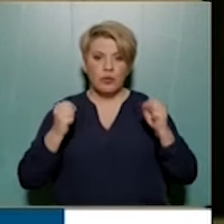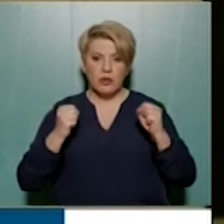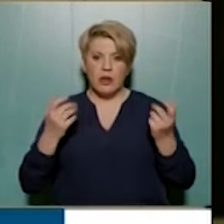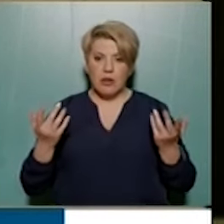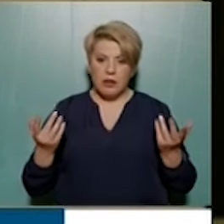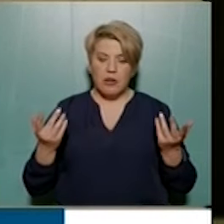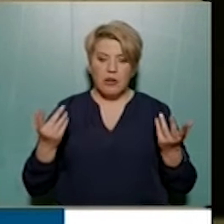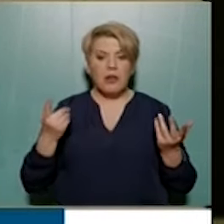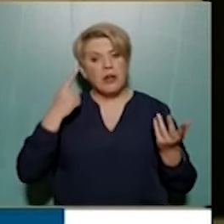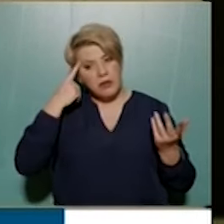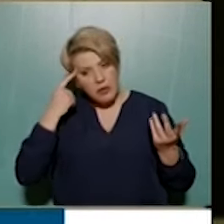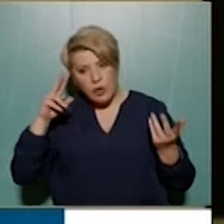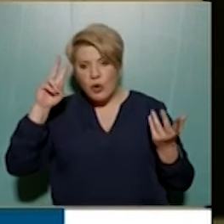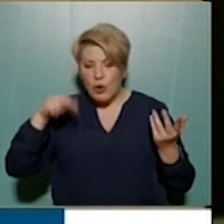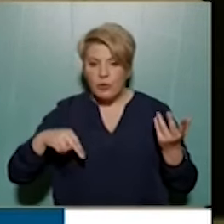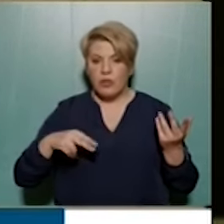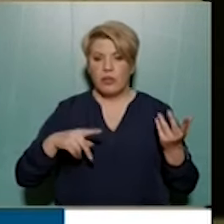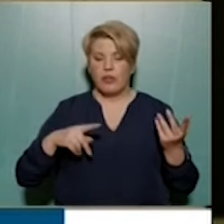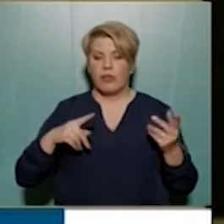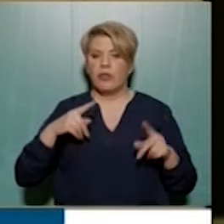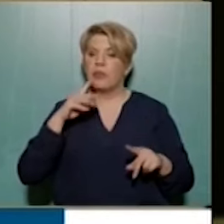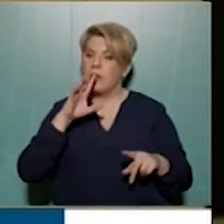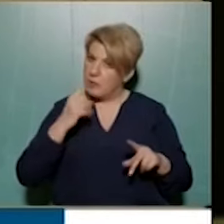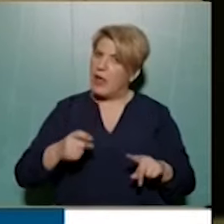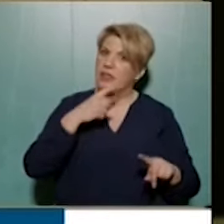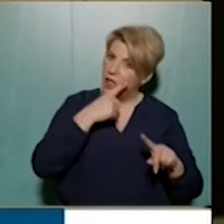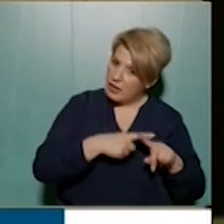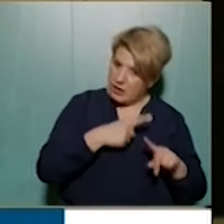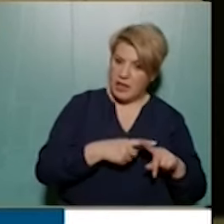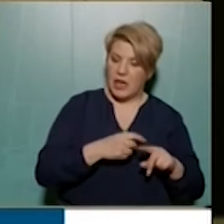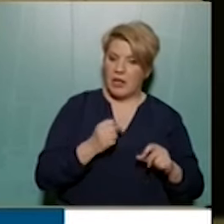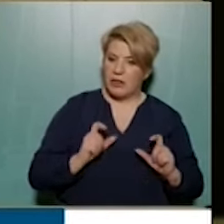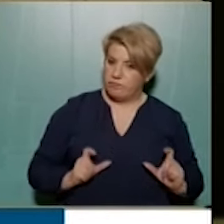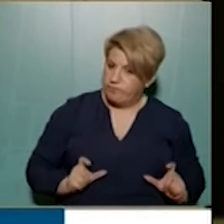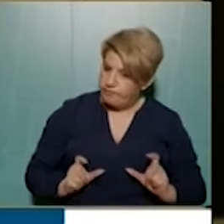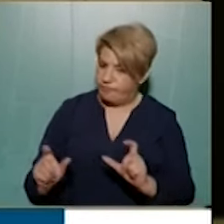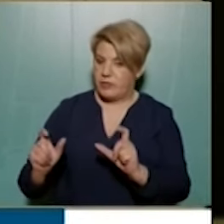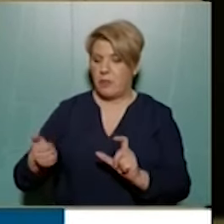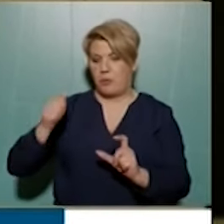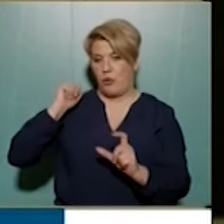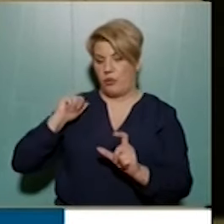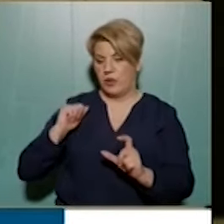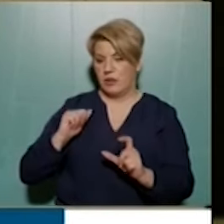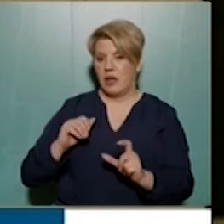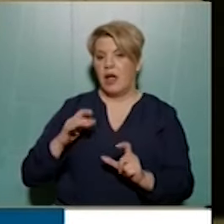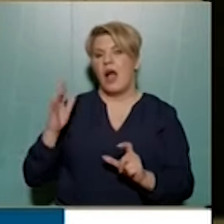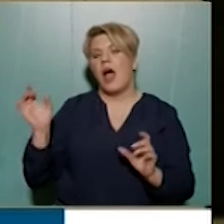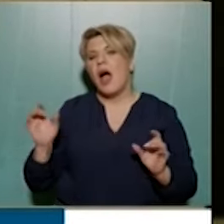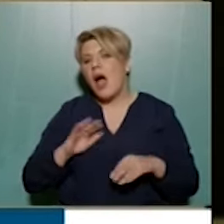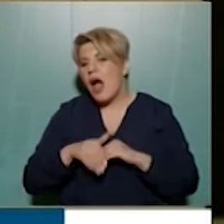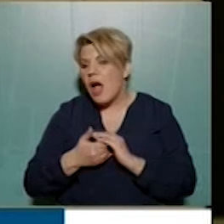ασχέτως επειδή γνωρίζουμε των θετικών αντιδράσεων που υπήρχαν για να απομονωθούν και προχθές, ασχέτως αν